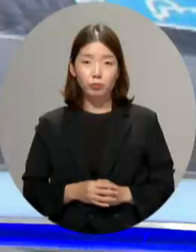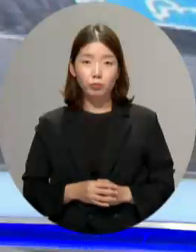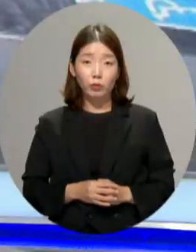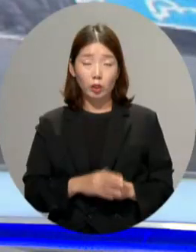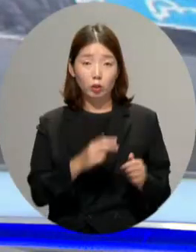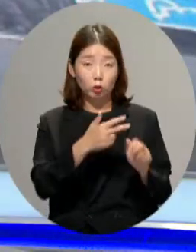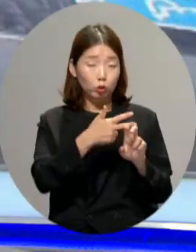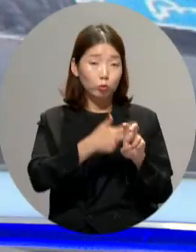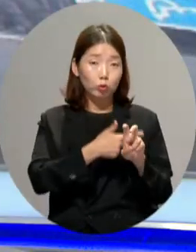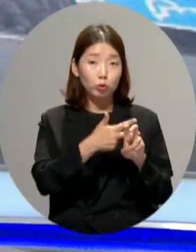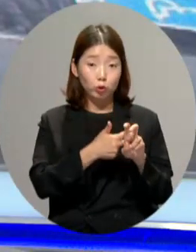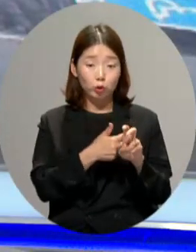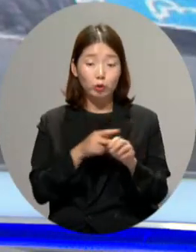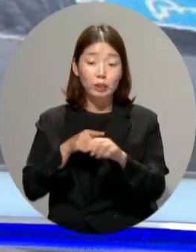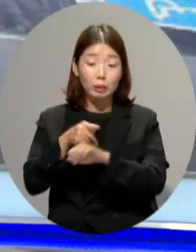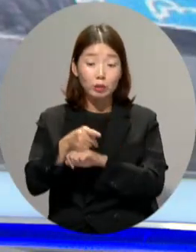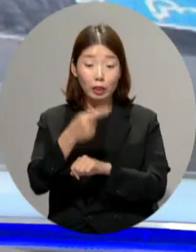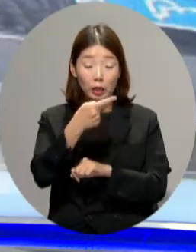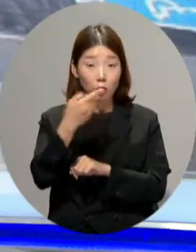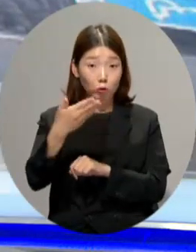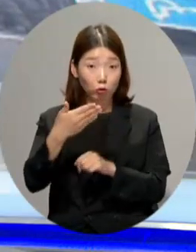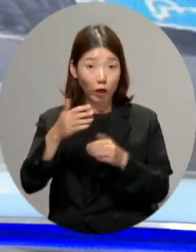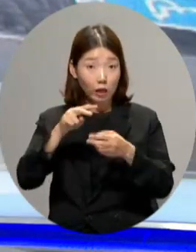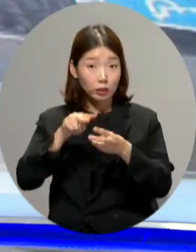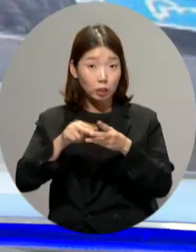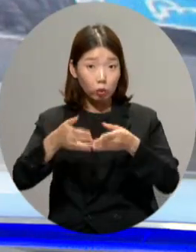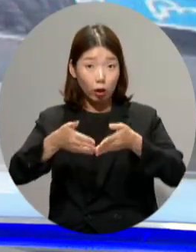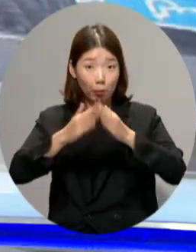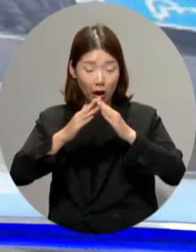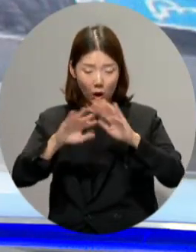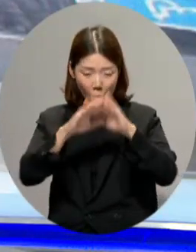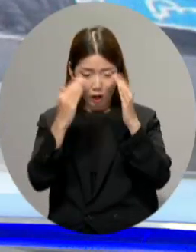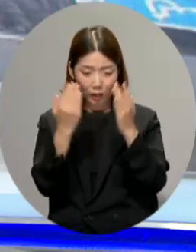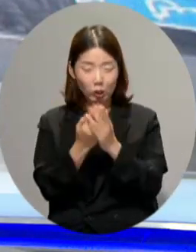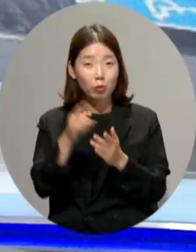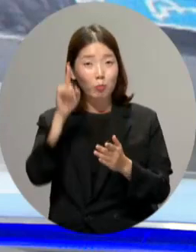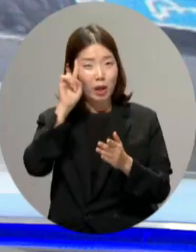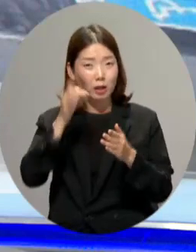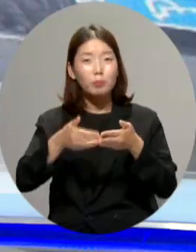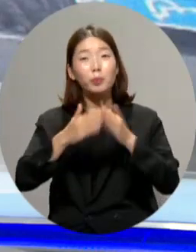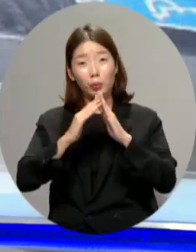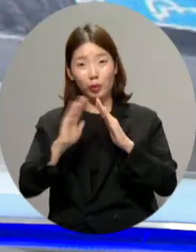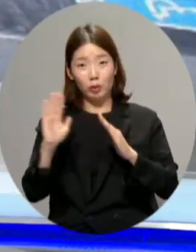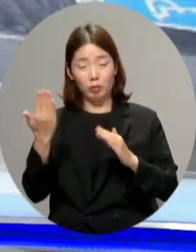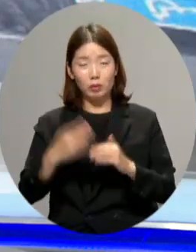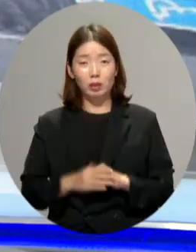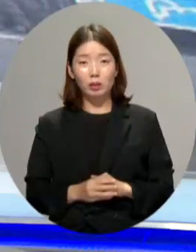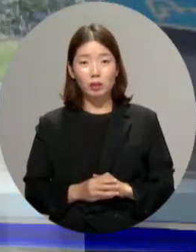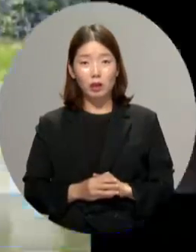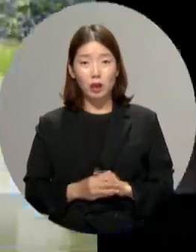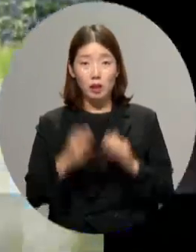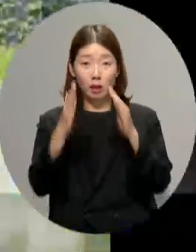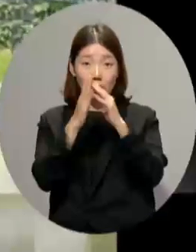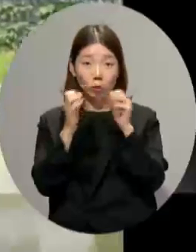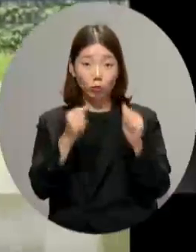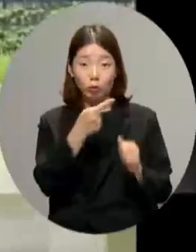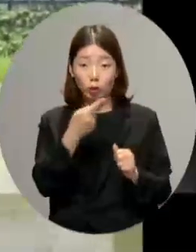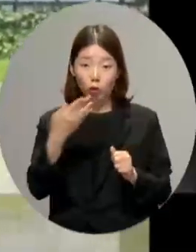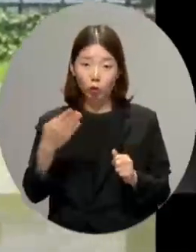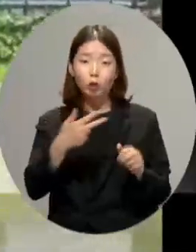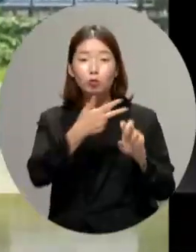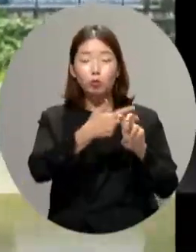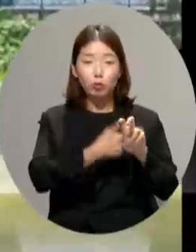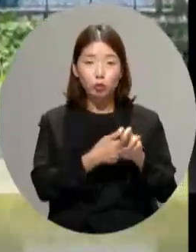모두와 임실의 소방서가 들어서면서 돈에 14개 시군의 소방서비스가 확충됩니다 전북 소방본부는